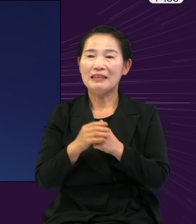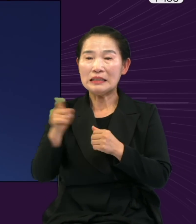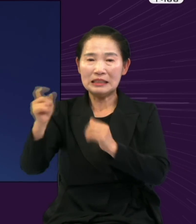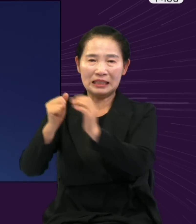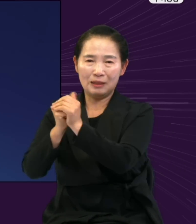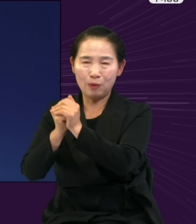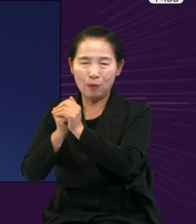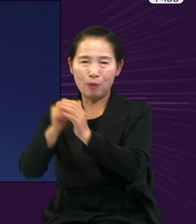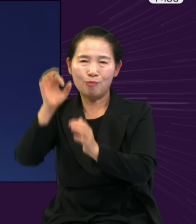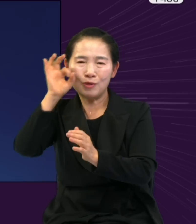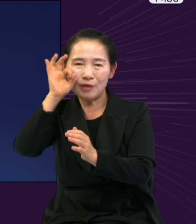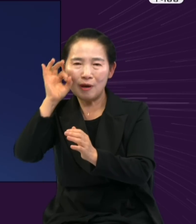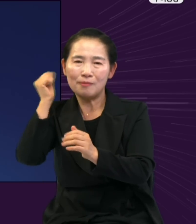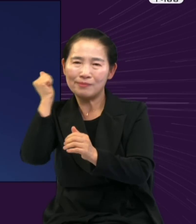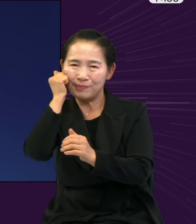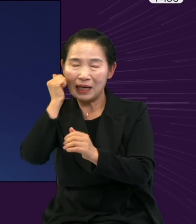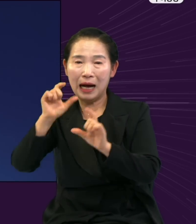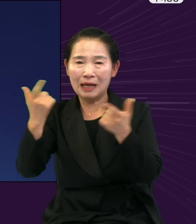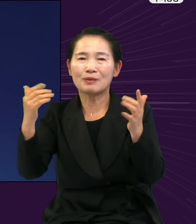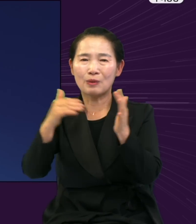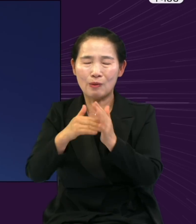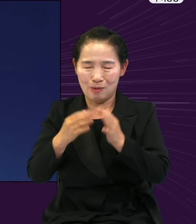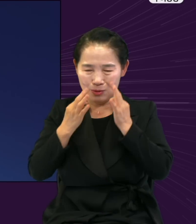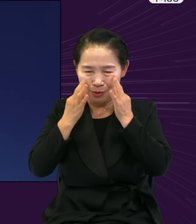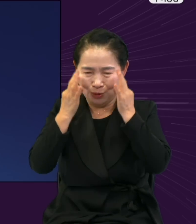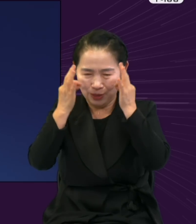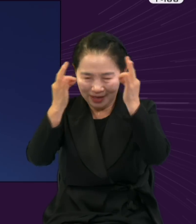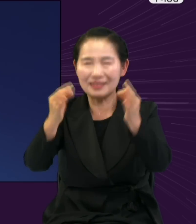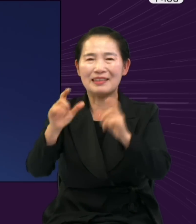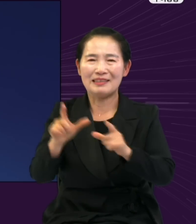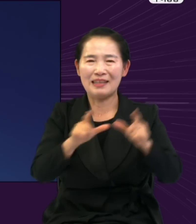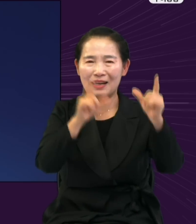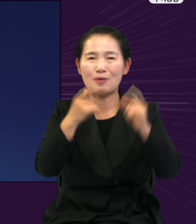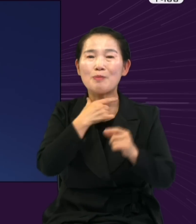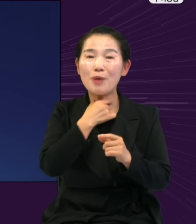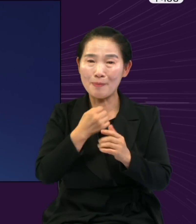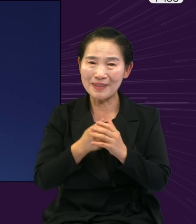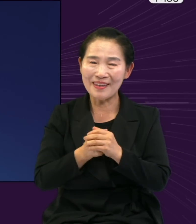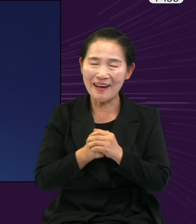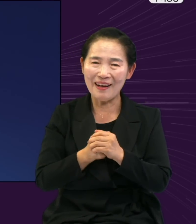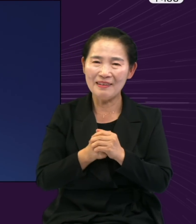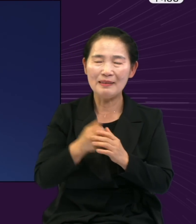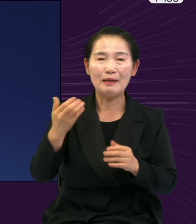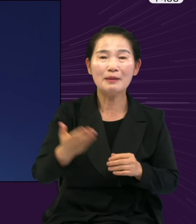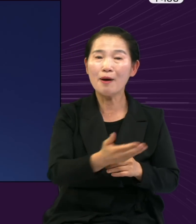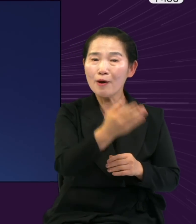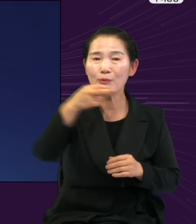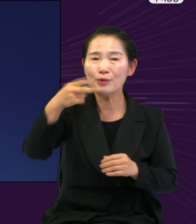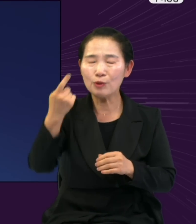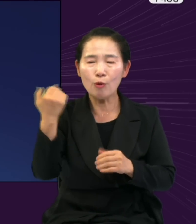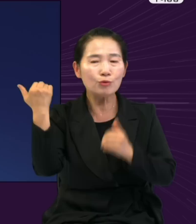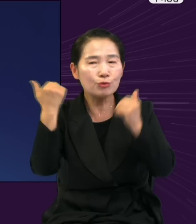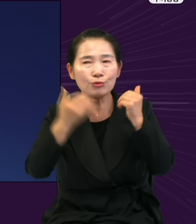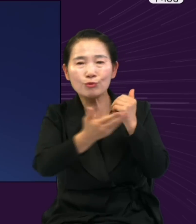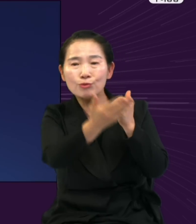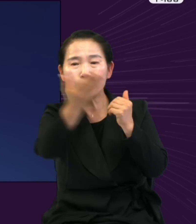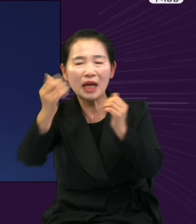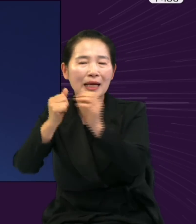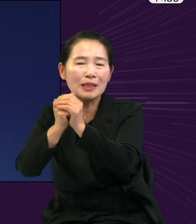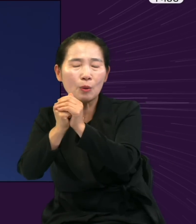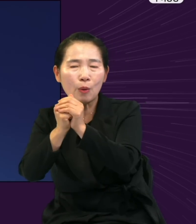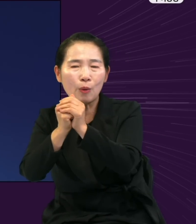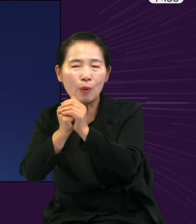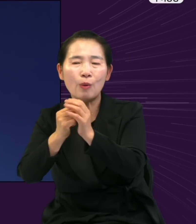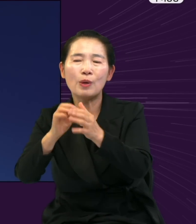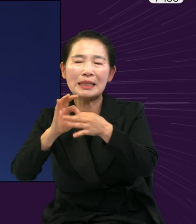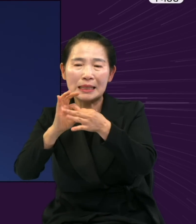노력합니다. 여러분들도 누군가의 기도의 열매의 삶을 살고 계시는 것입니다. 그러니